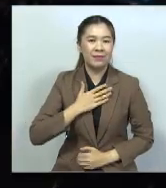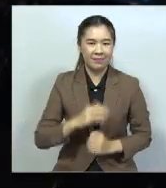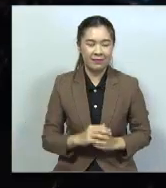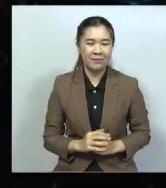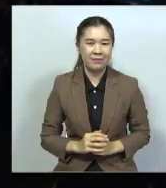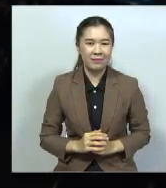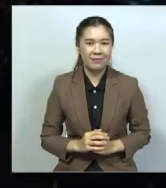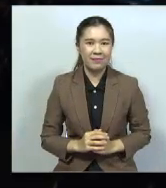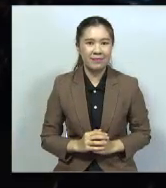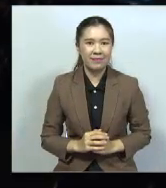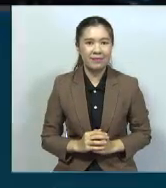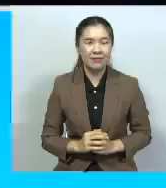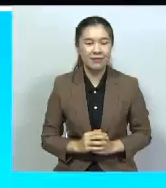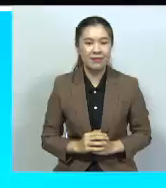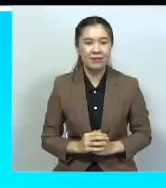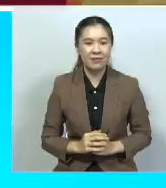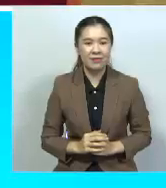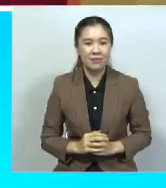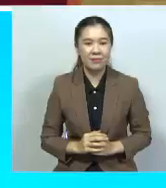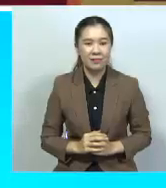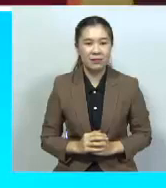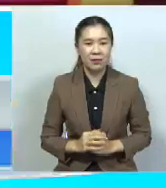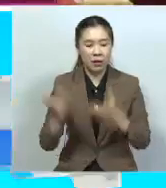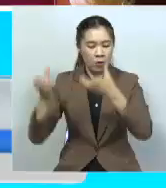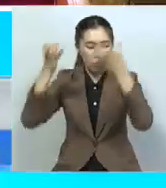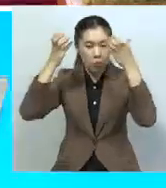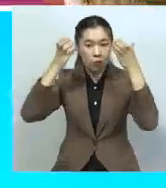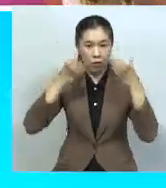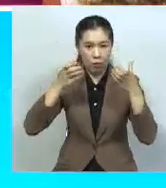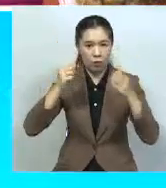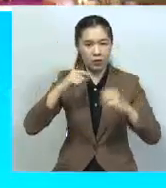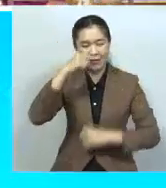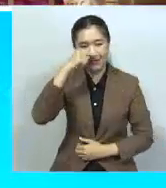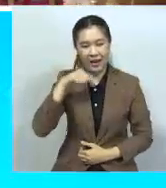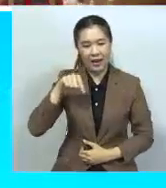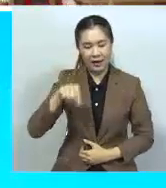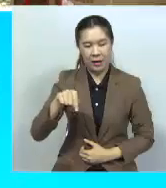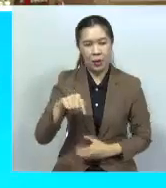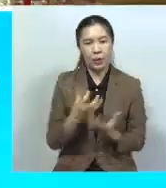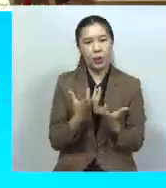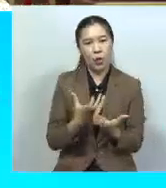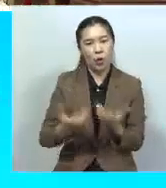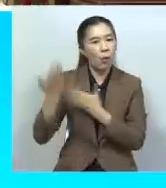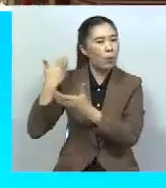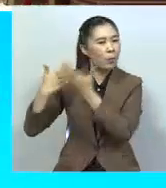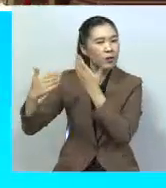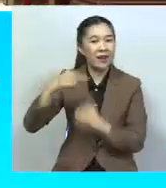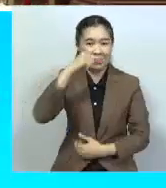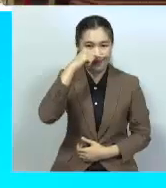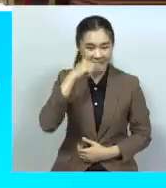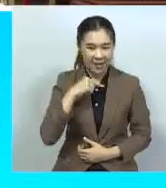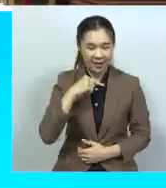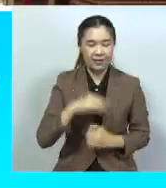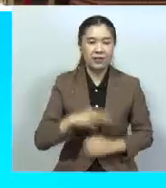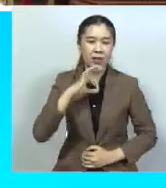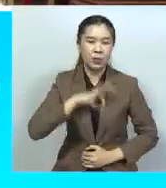ค่ะ โขนเนี่ยเป็นสมบัติของคนไทยของชาติไทยนะครับอันนี้ก็เป็นที่น่